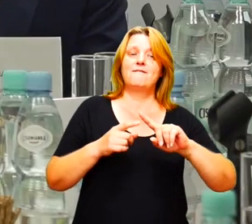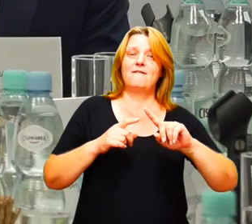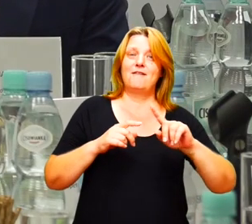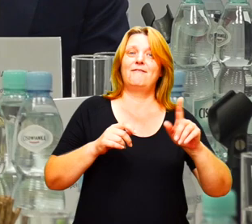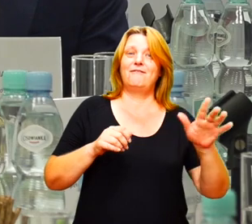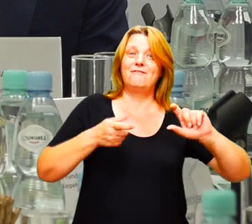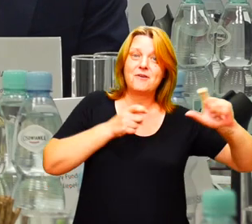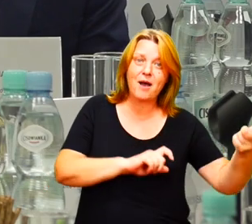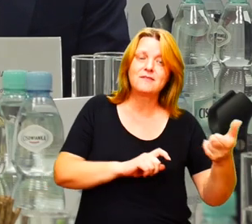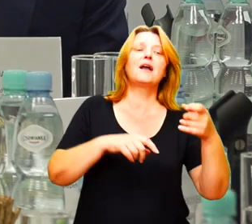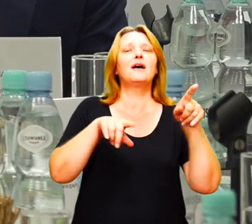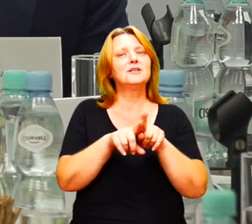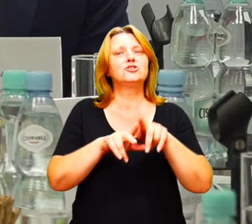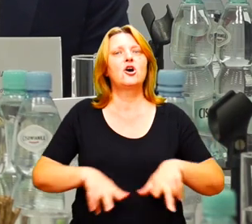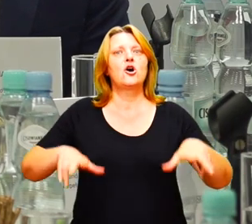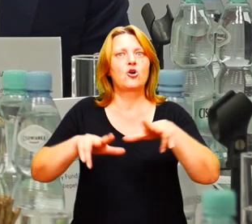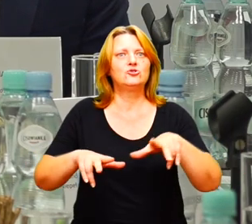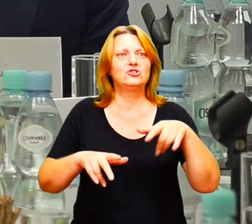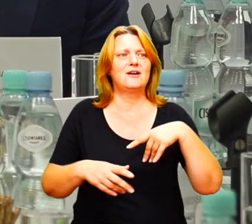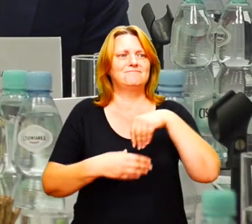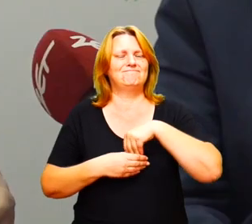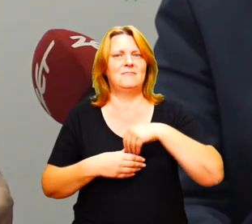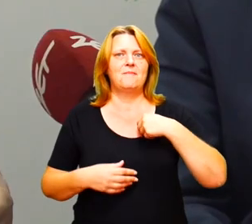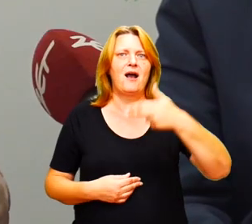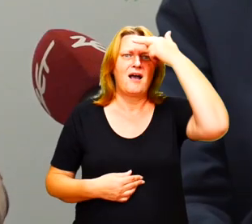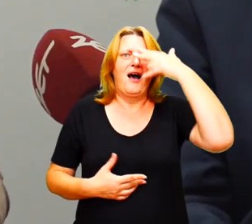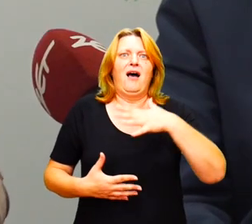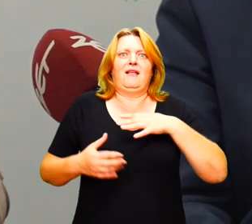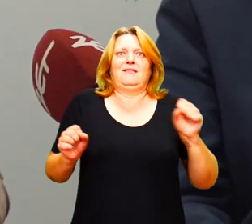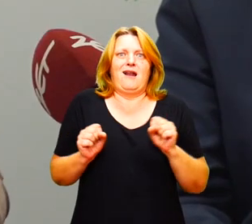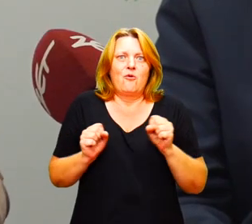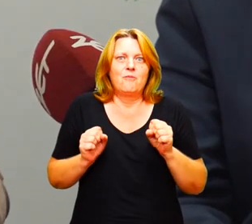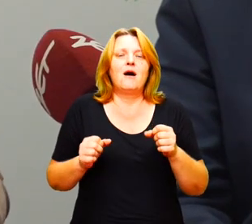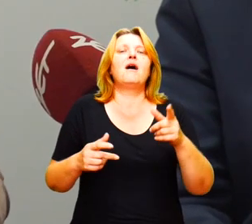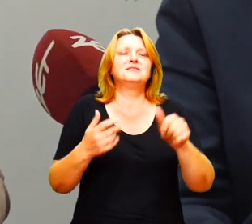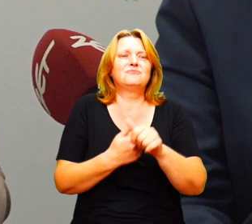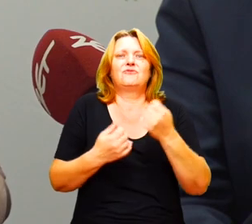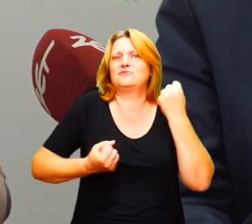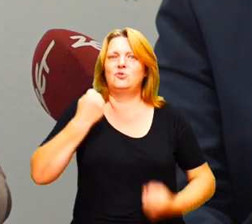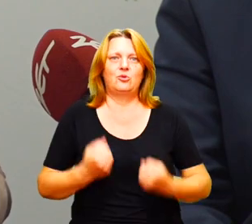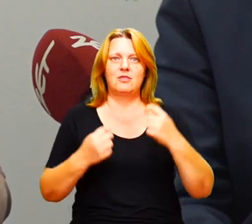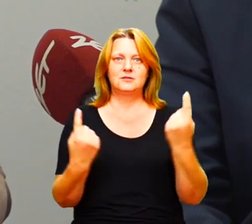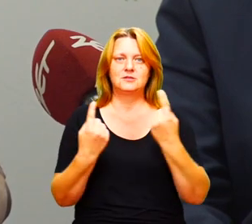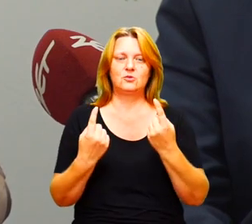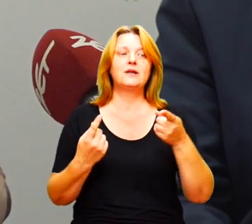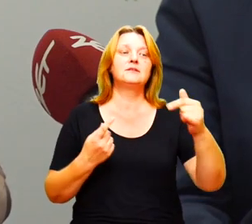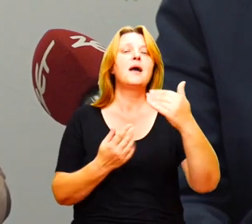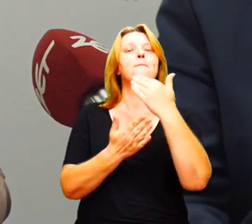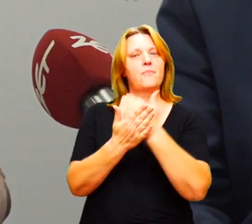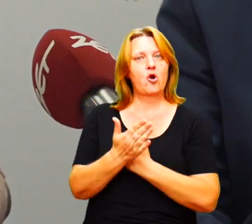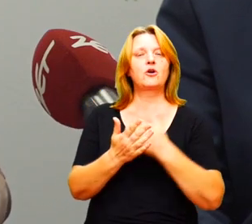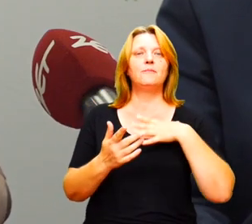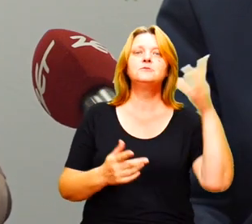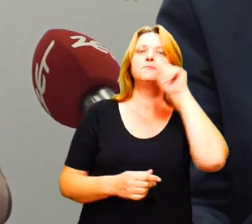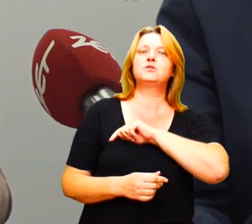wypadku, a także jej najbliżsi przeżywają traumę z nową sytuacją, bardzo trudną sytuacją. Właśnie ten program będzie też